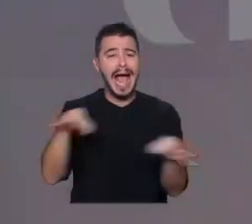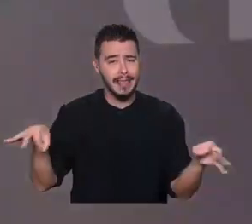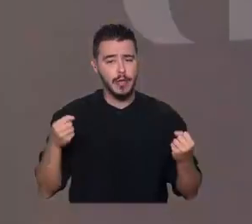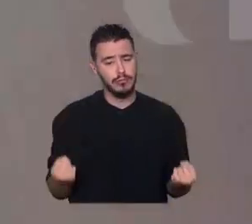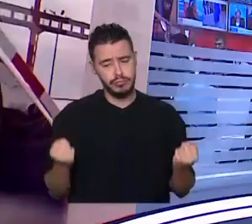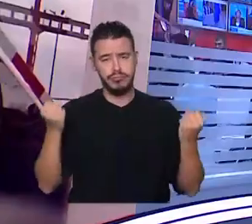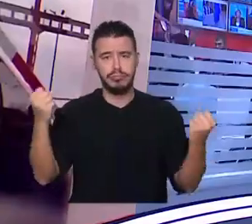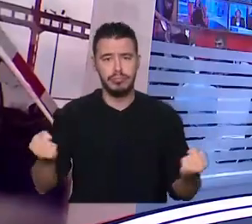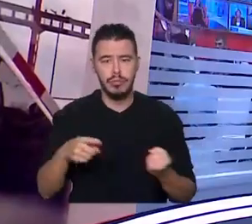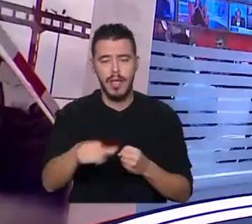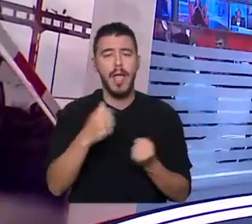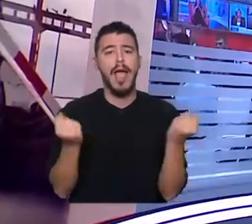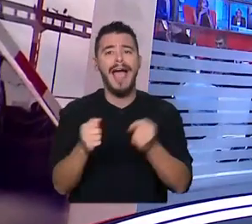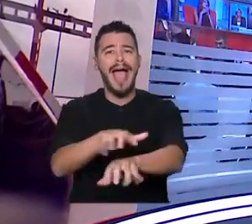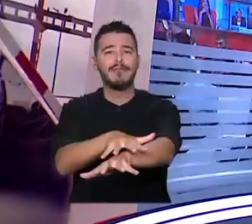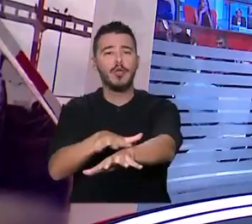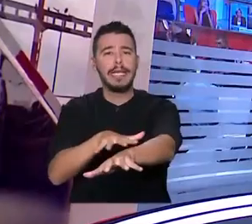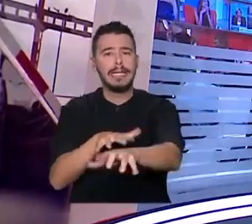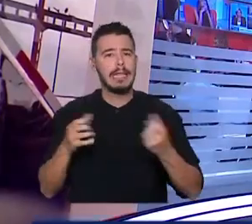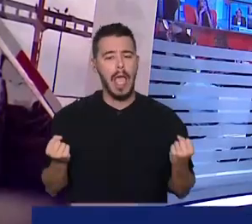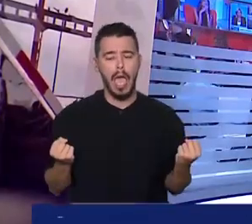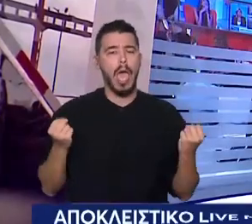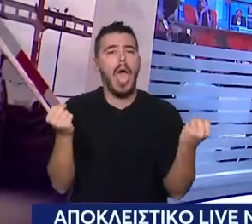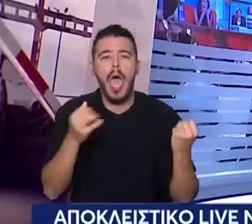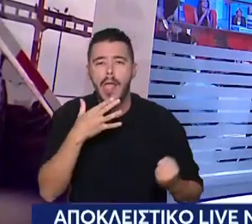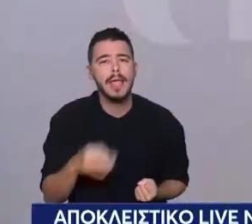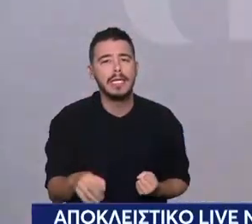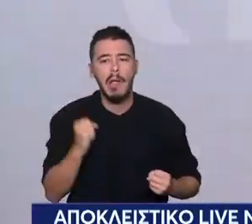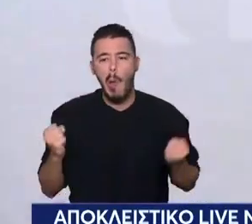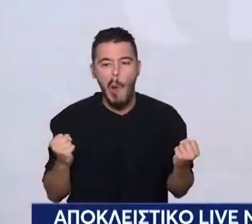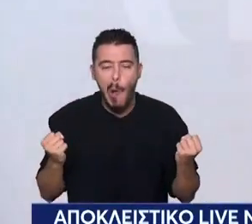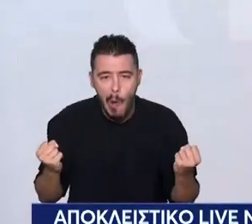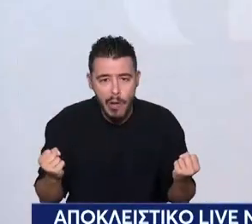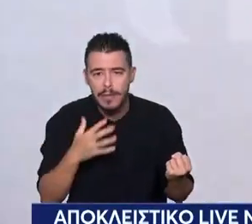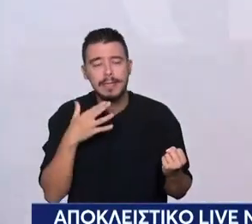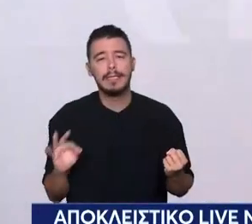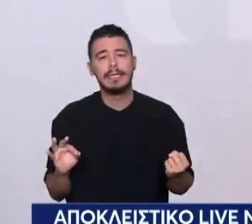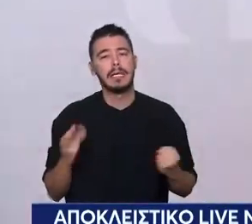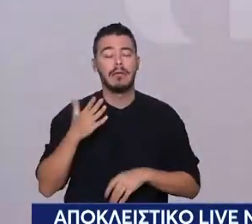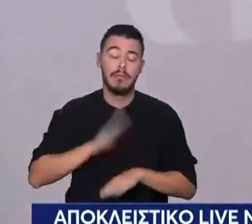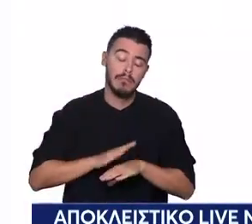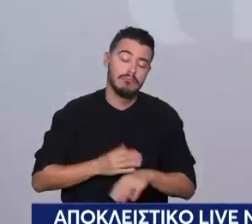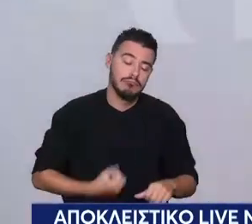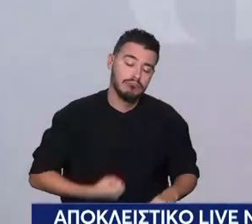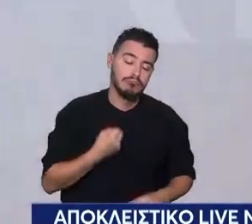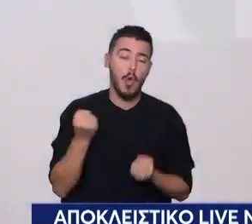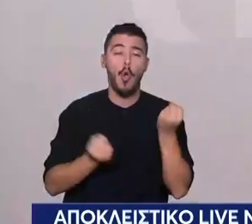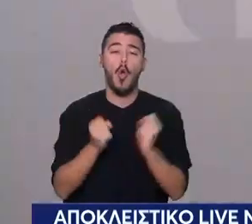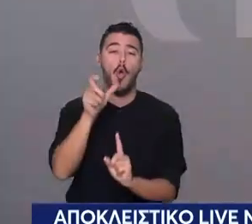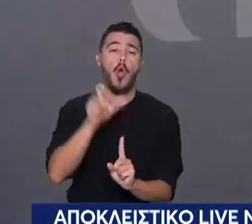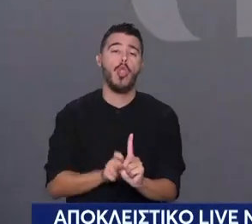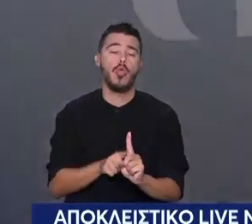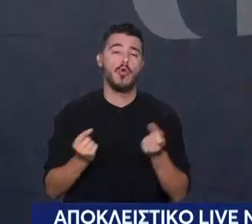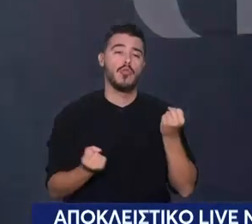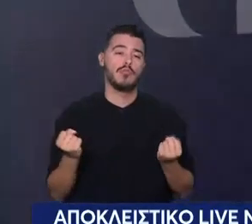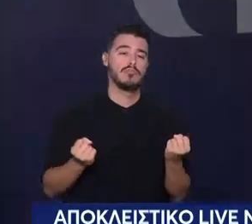βεβαίως και πολύ περισσότερο το λεωφορείο, δεν ξεκινάει ο οδηγός. Αυτό που βλέπουμε λοιπόν εδώ δείχνει ότι αυτός ο οδηγός του λεωφορείου,